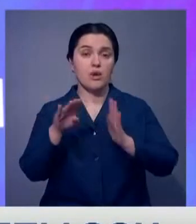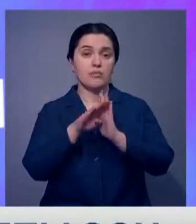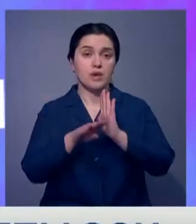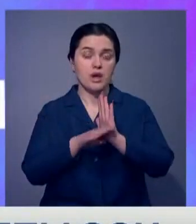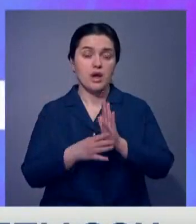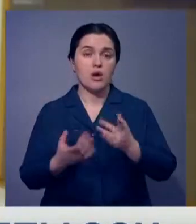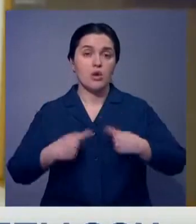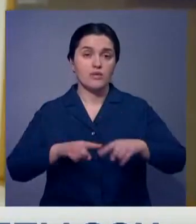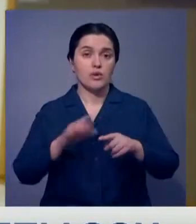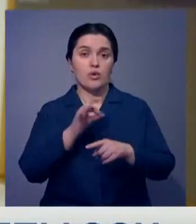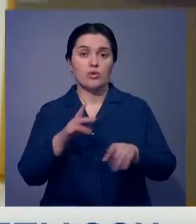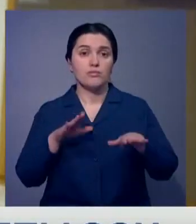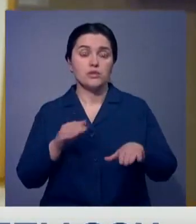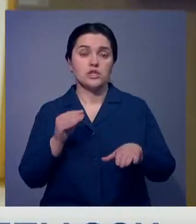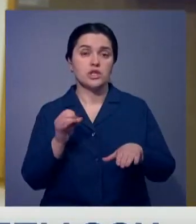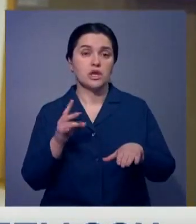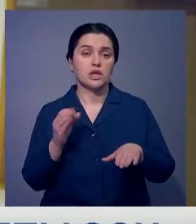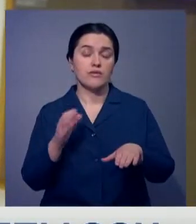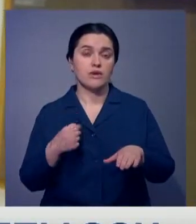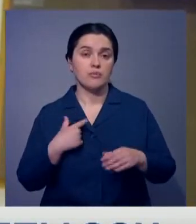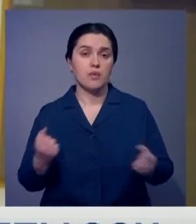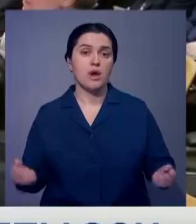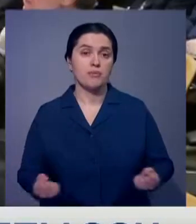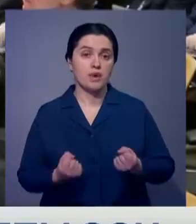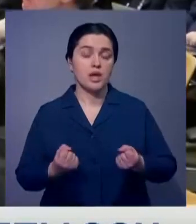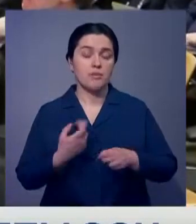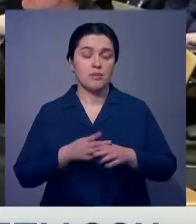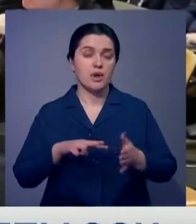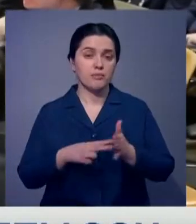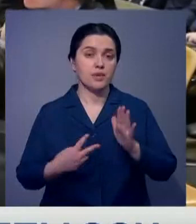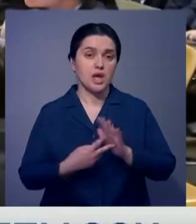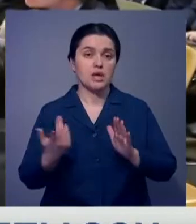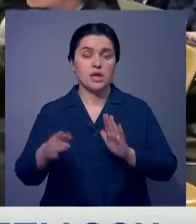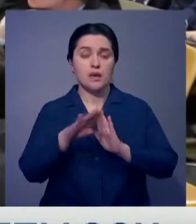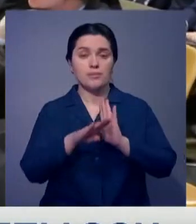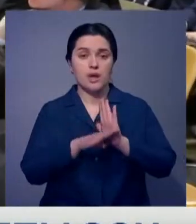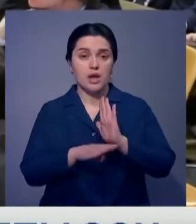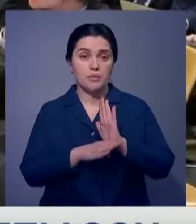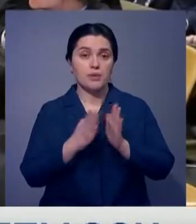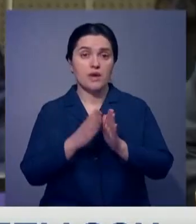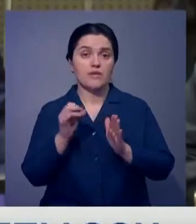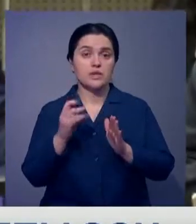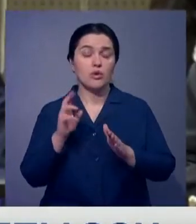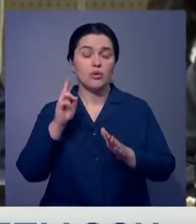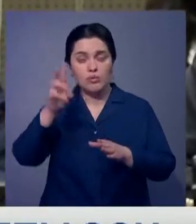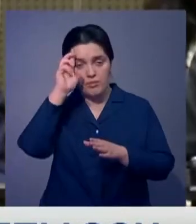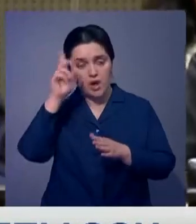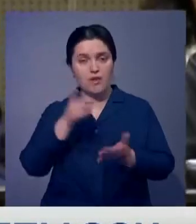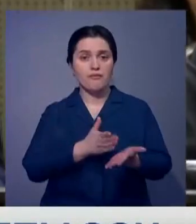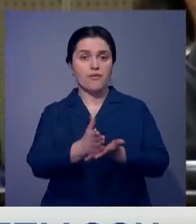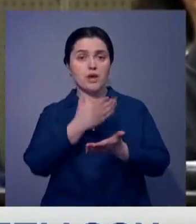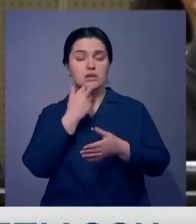офисе ООН в Женеве, и мы поддерживаем эти инициативы. Венская программа действий по странам, не имеющим выхода к морю.